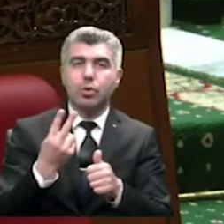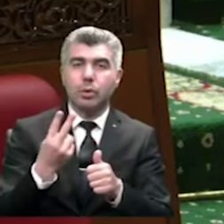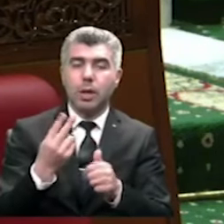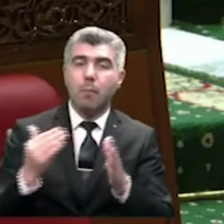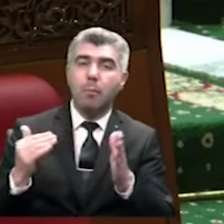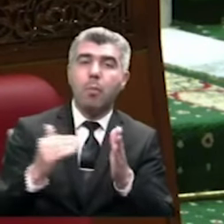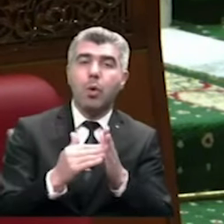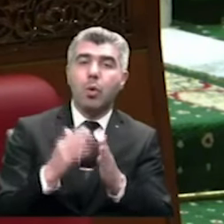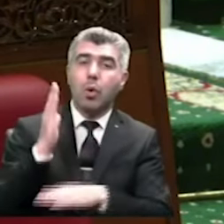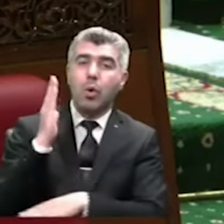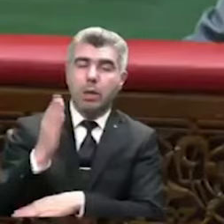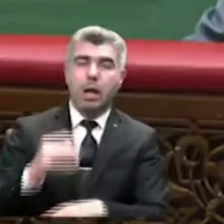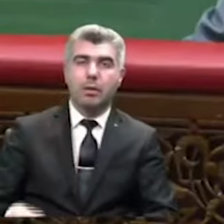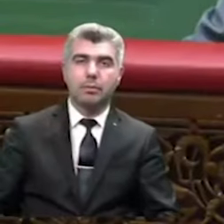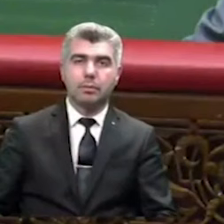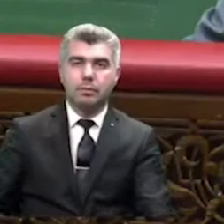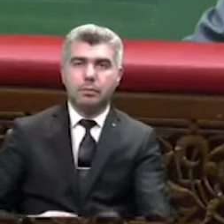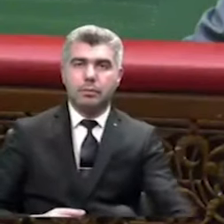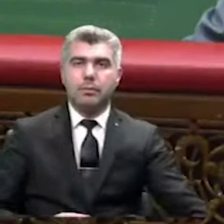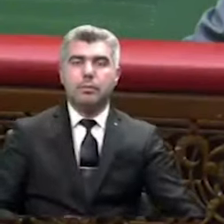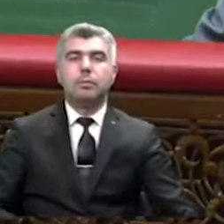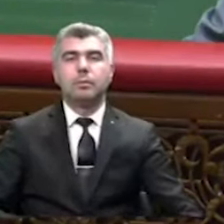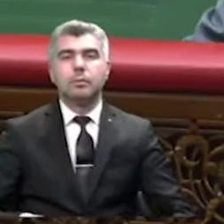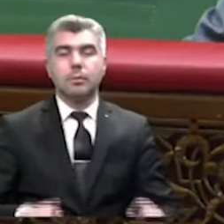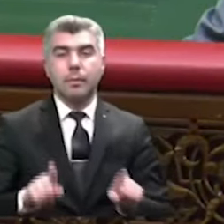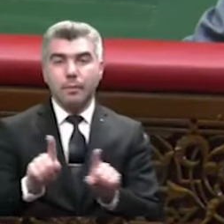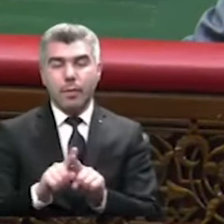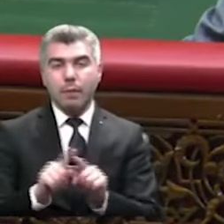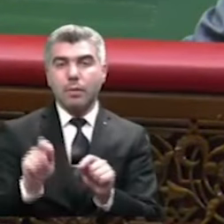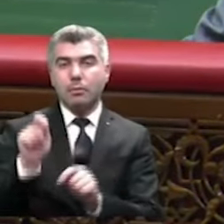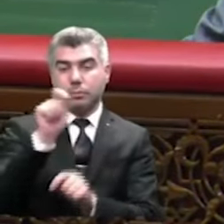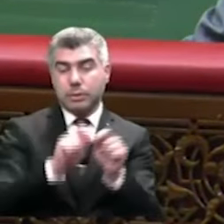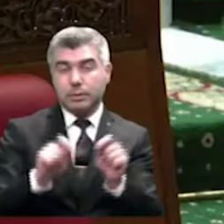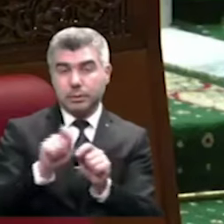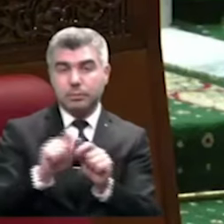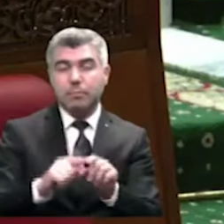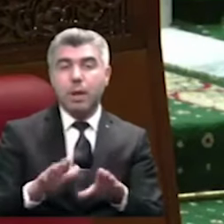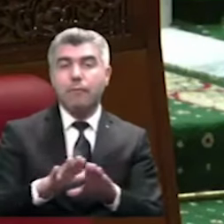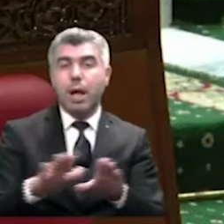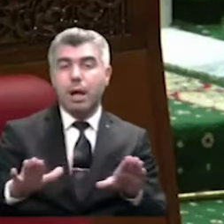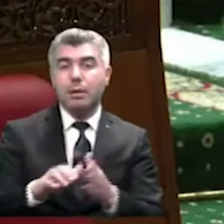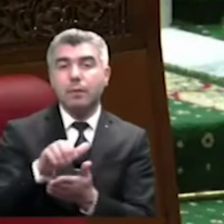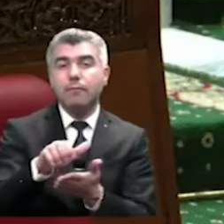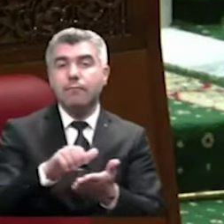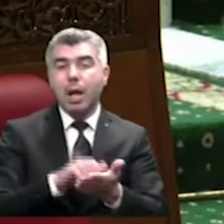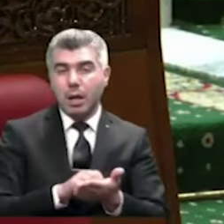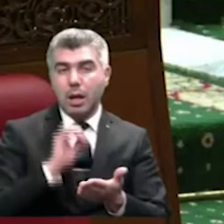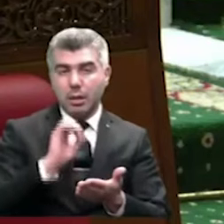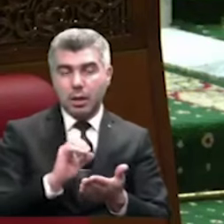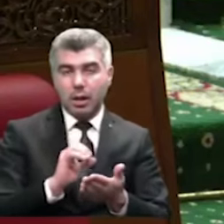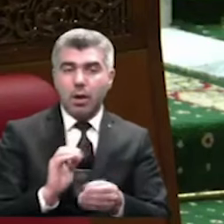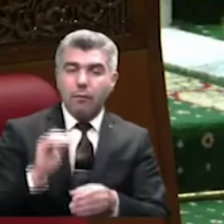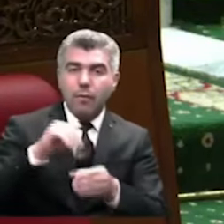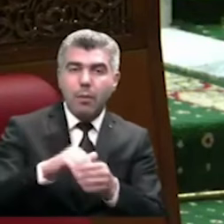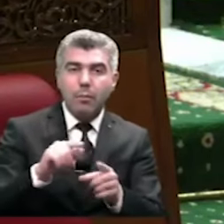1.26 مليون هكتار. استكمال عمليات تمنيت الأراضي الفلاحية الواقعة في داخل